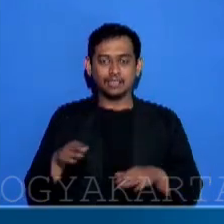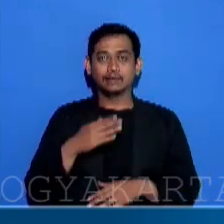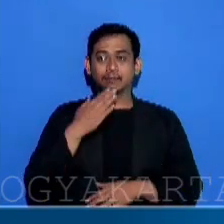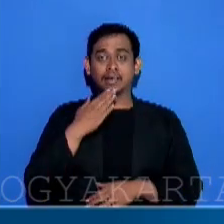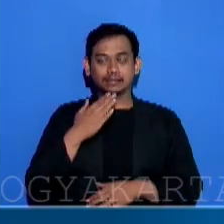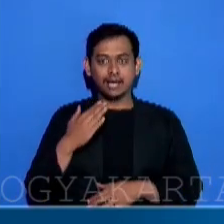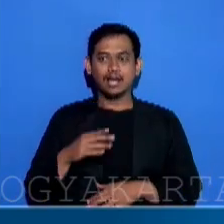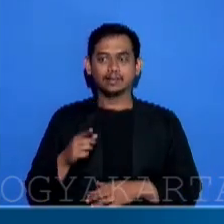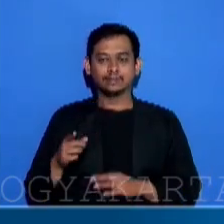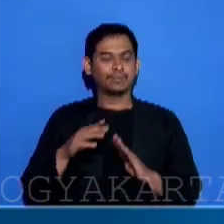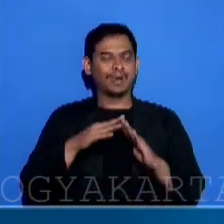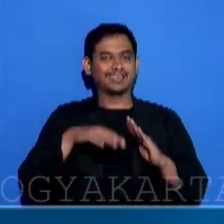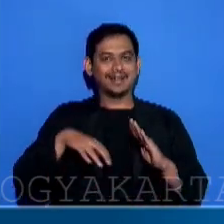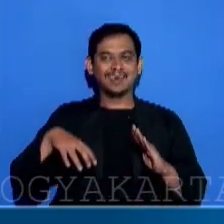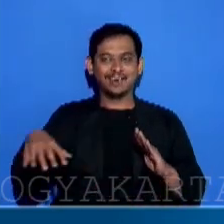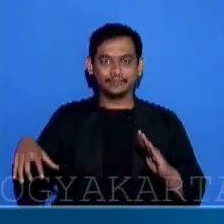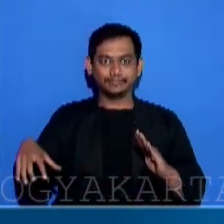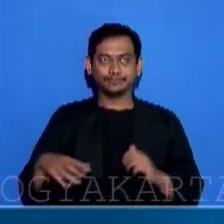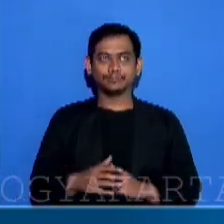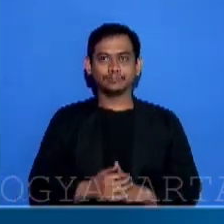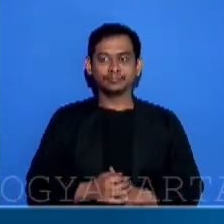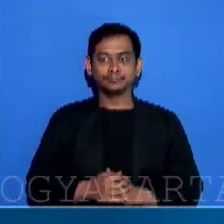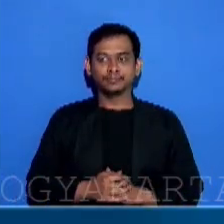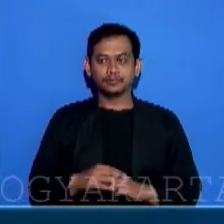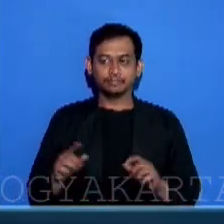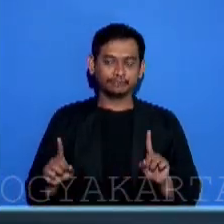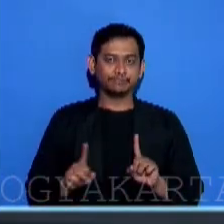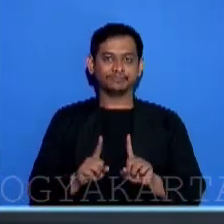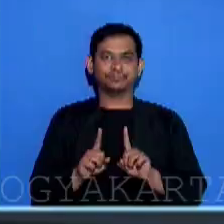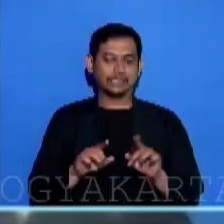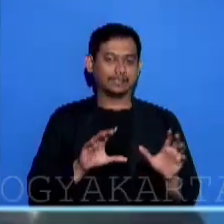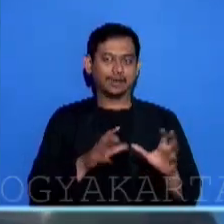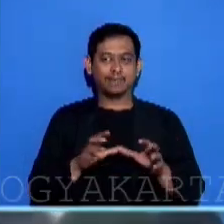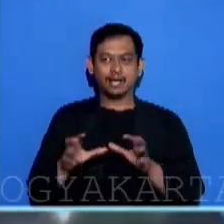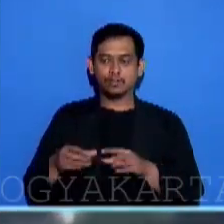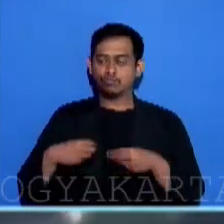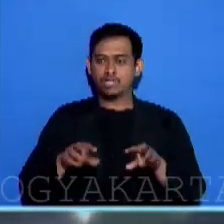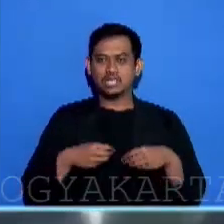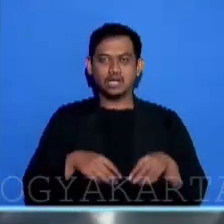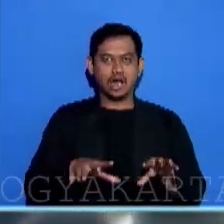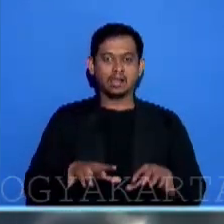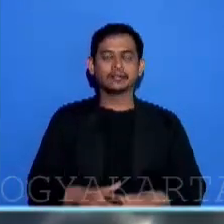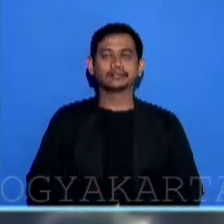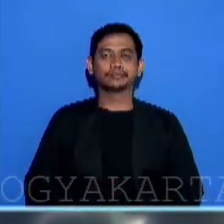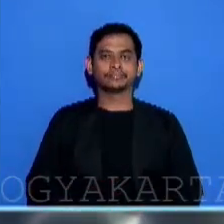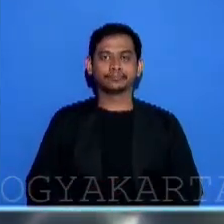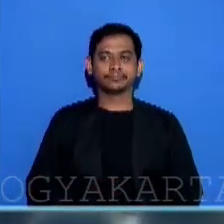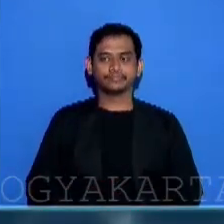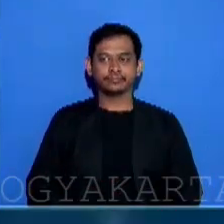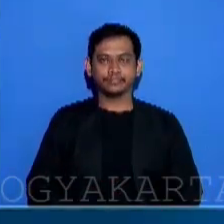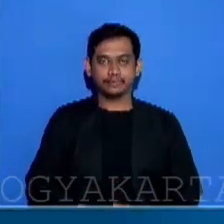dan produk-produk yang kami latih dan kami dampingi sudah layak untuk dijual. Terbukti dari data